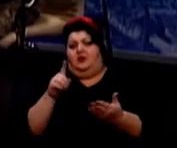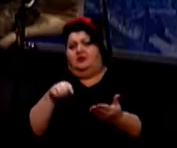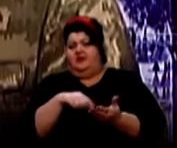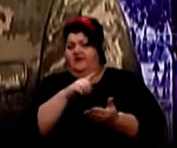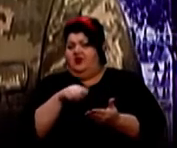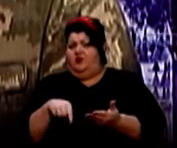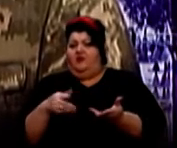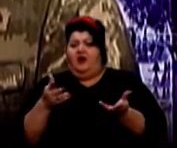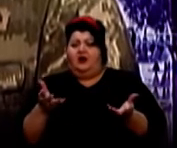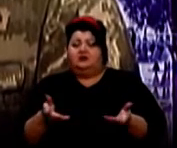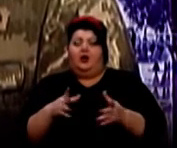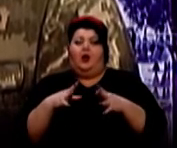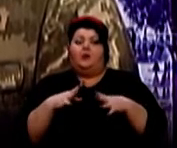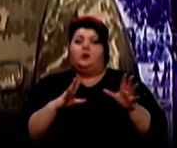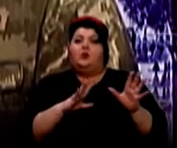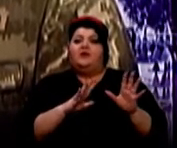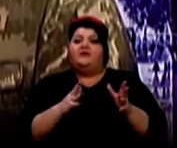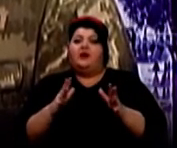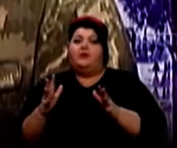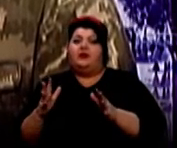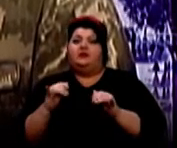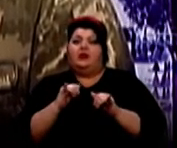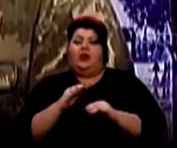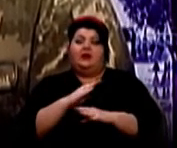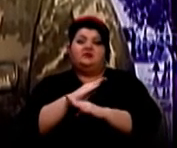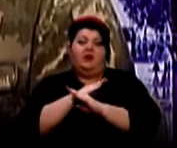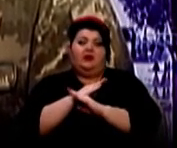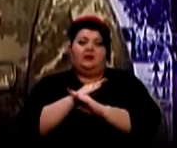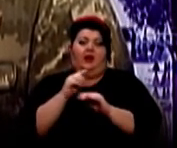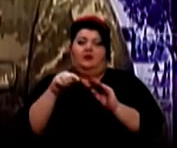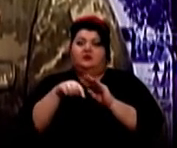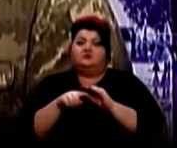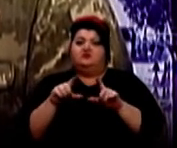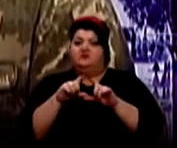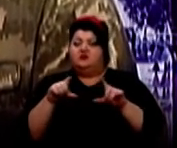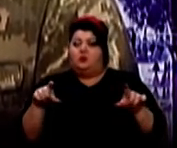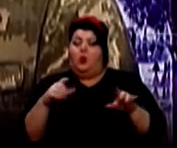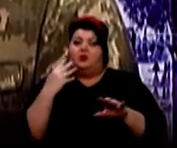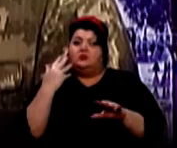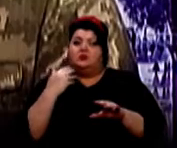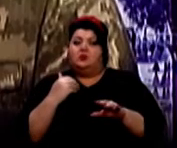тому що були випадки і смертельні в школі, коли